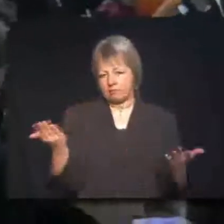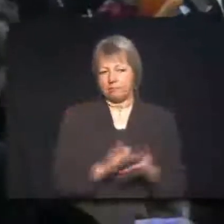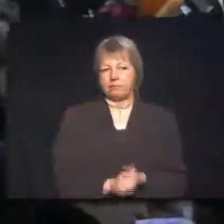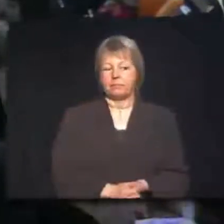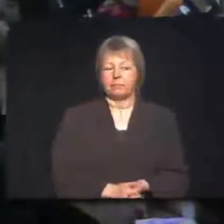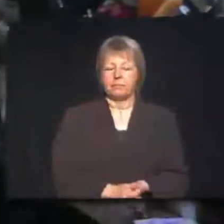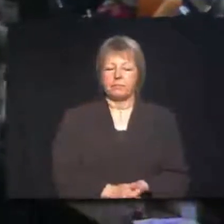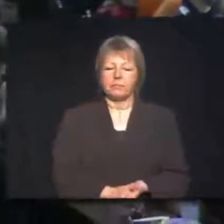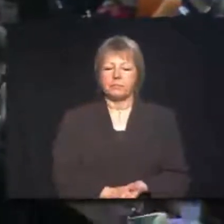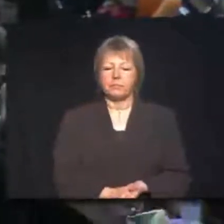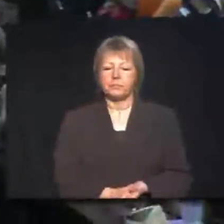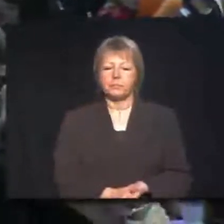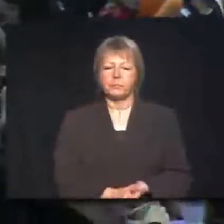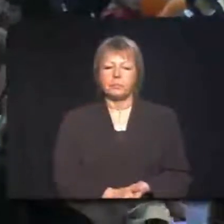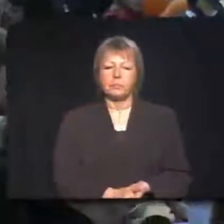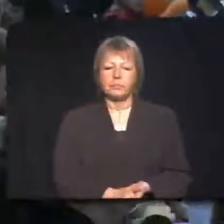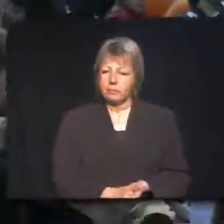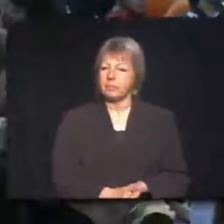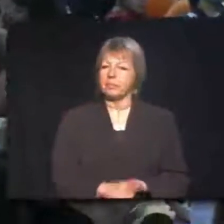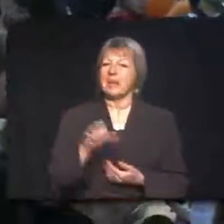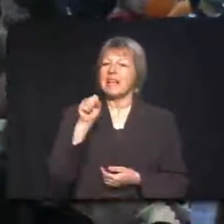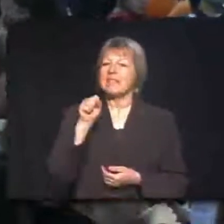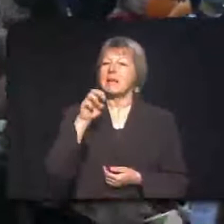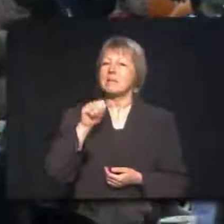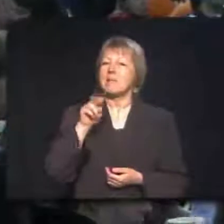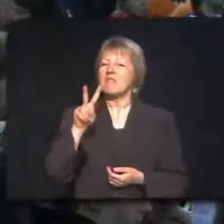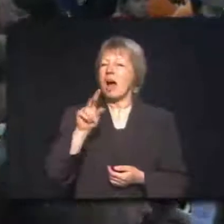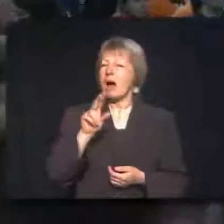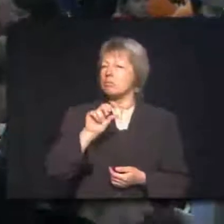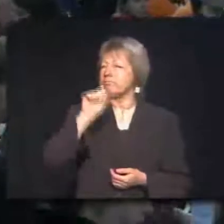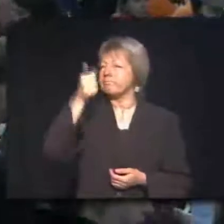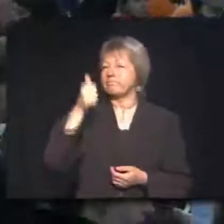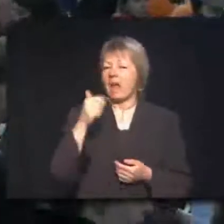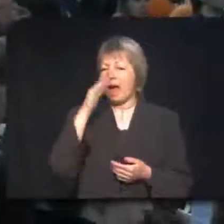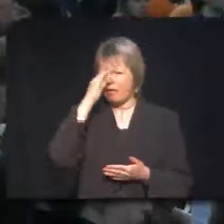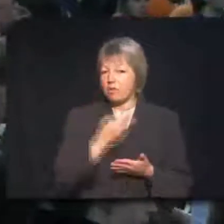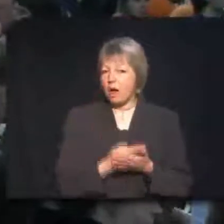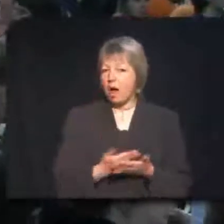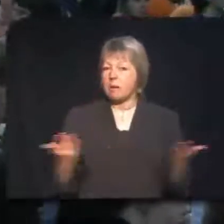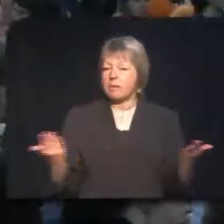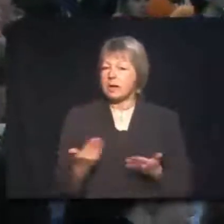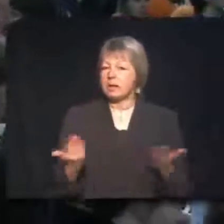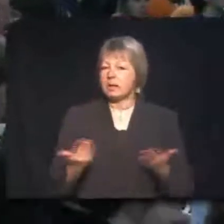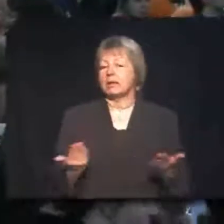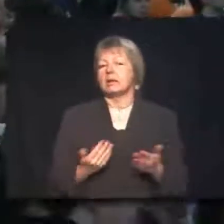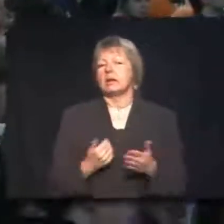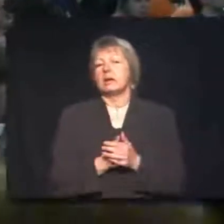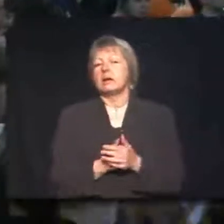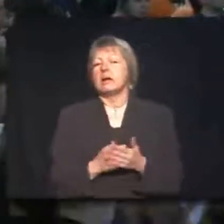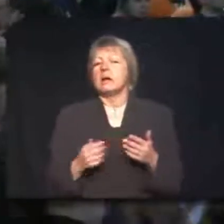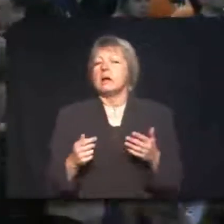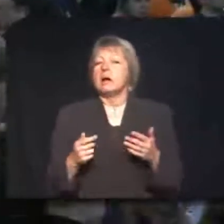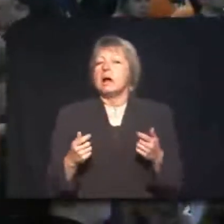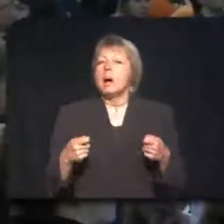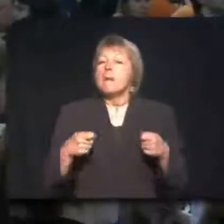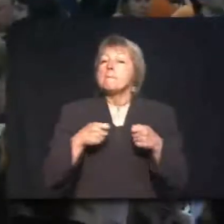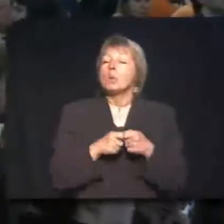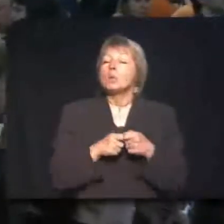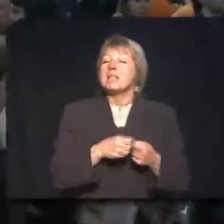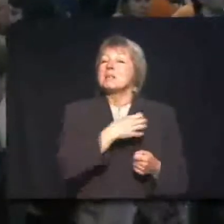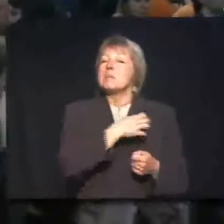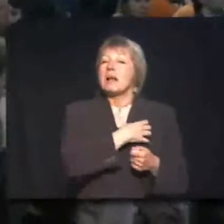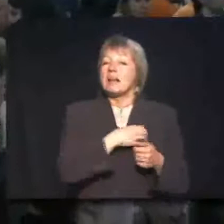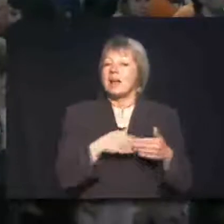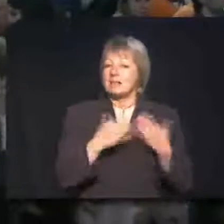die wesentliche Aufgabe dieser SMV wird es sein all denen die nicht die Zeit oder das Geld haben auf Bundesparteitagen teilzunehmen